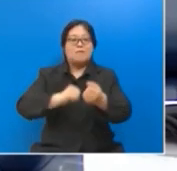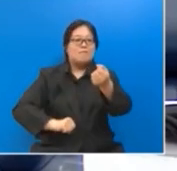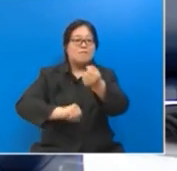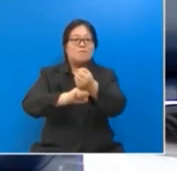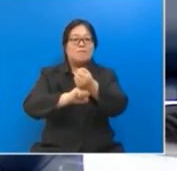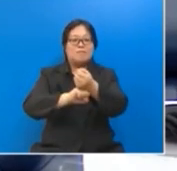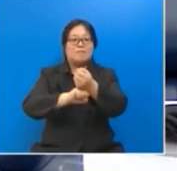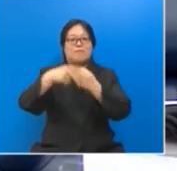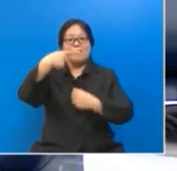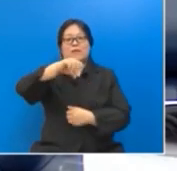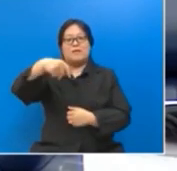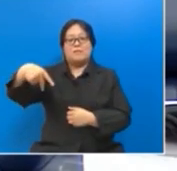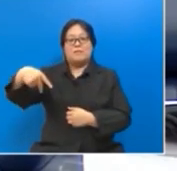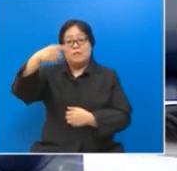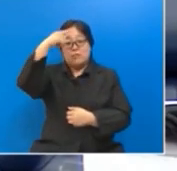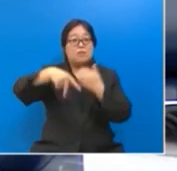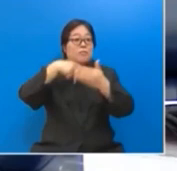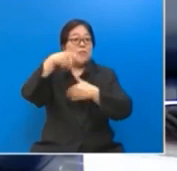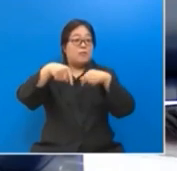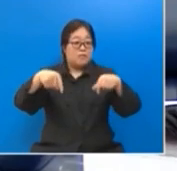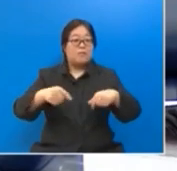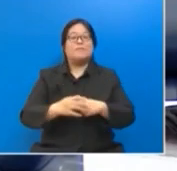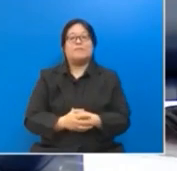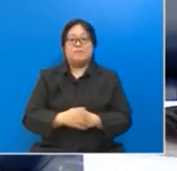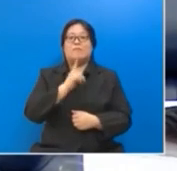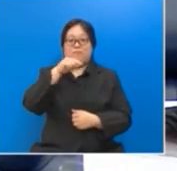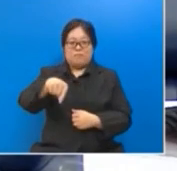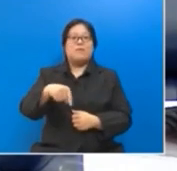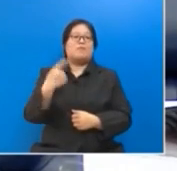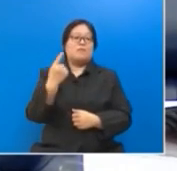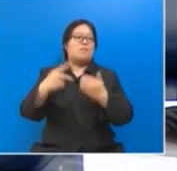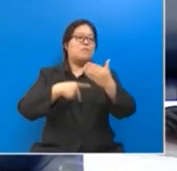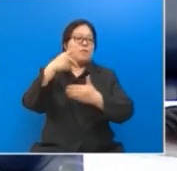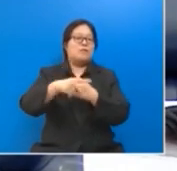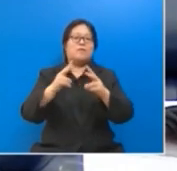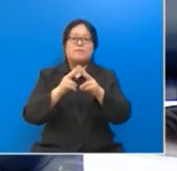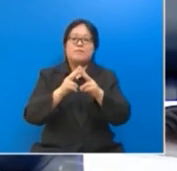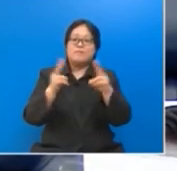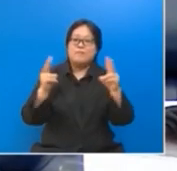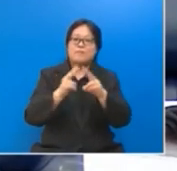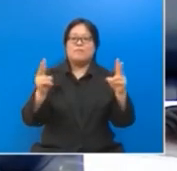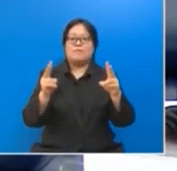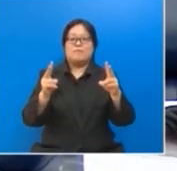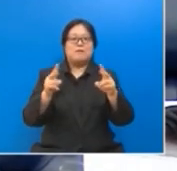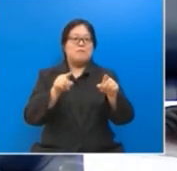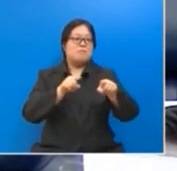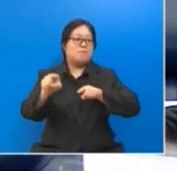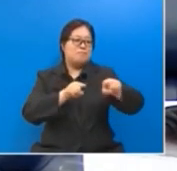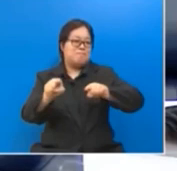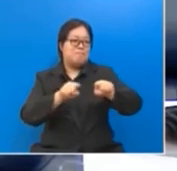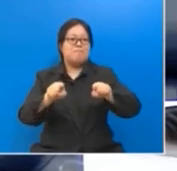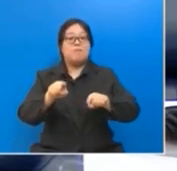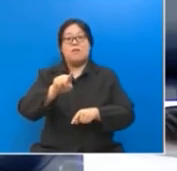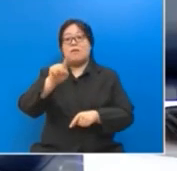PESP untuk program ini. Maka ini memang satu program yang sangat-sangat kompetitif dan